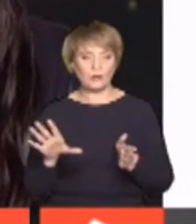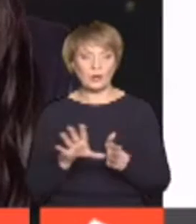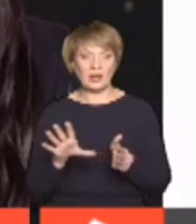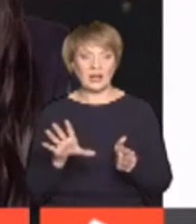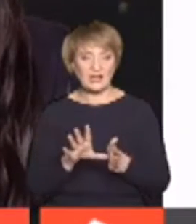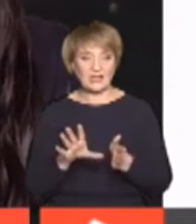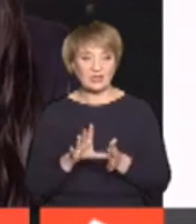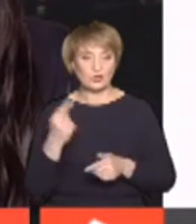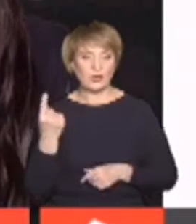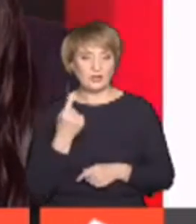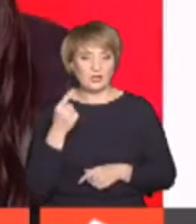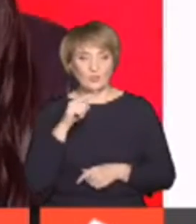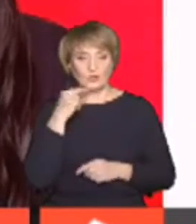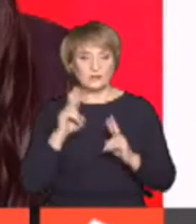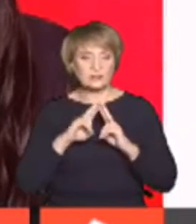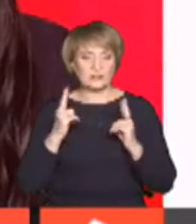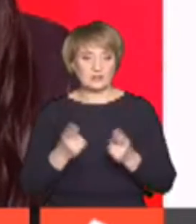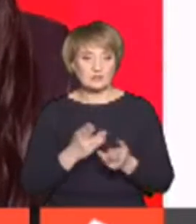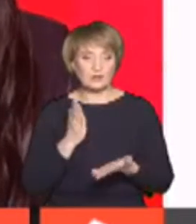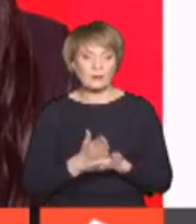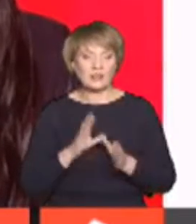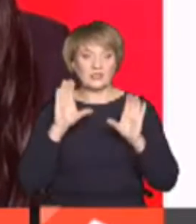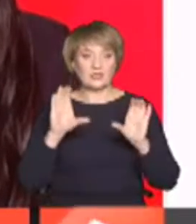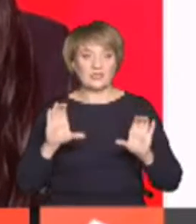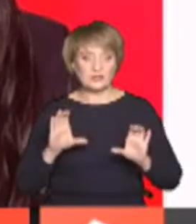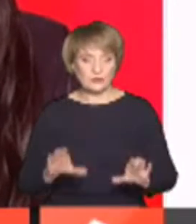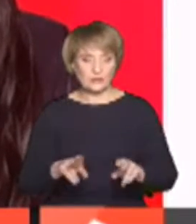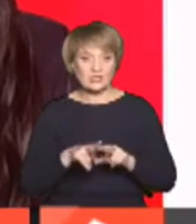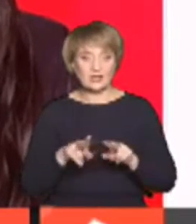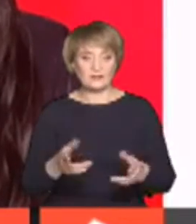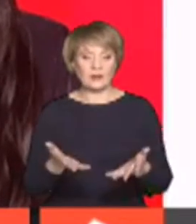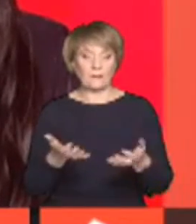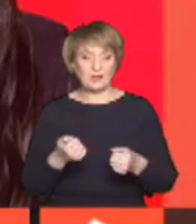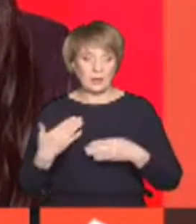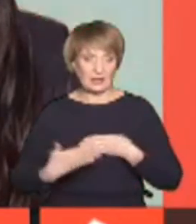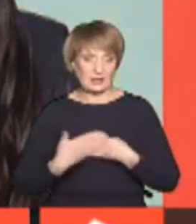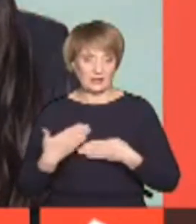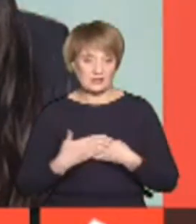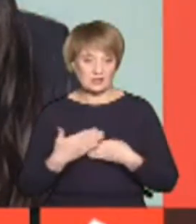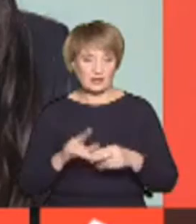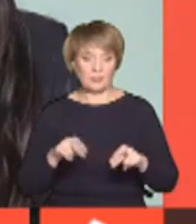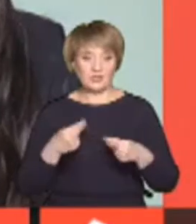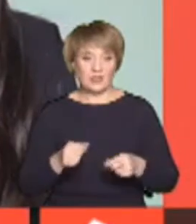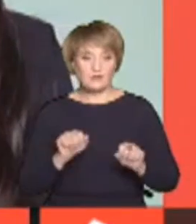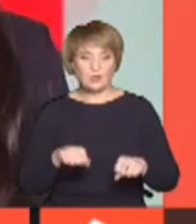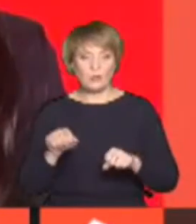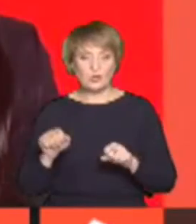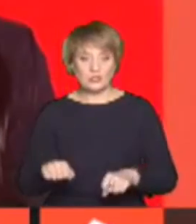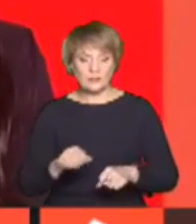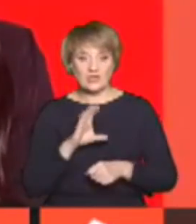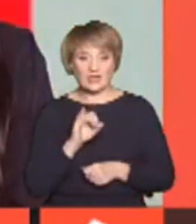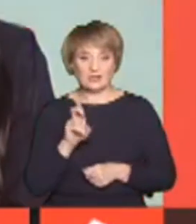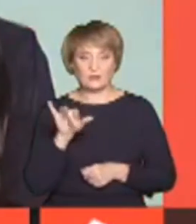з Російської Федерації. Так ми маємо на законодавчому рівні прийняти ці санкції і дати можливість силовим органам, зокрема Службі